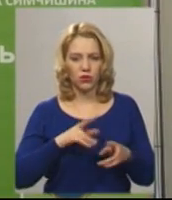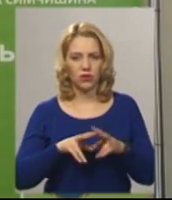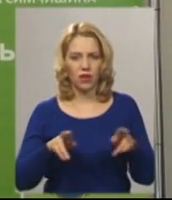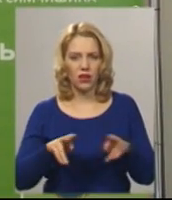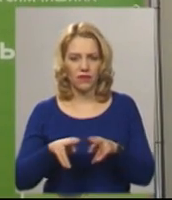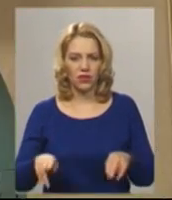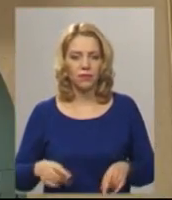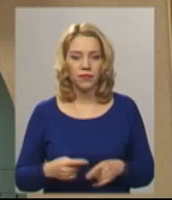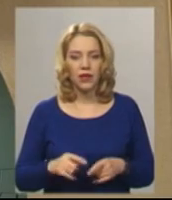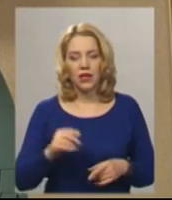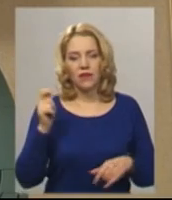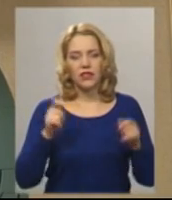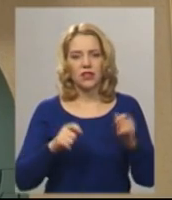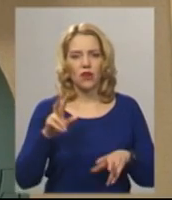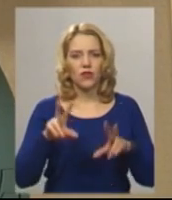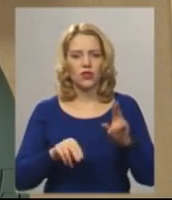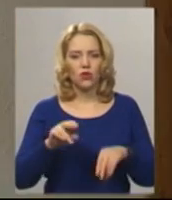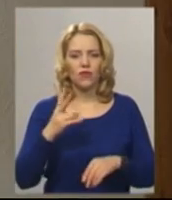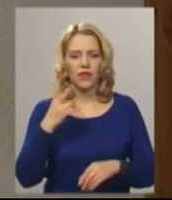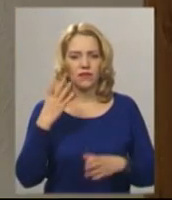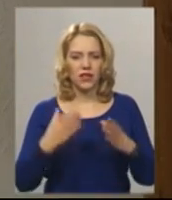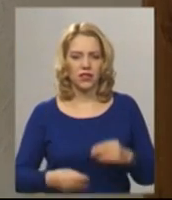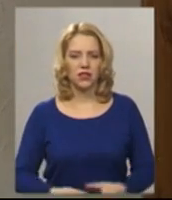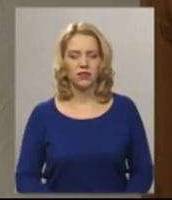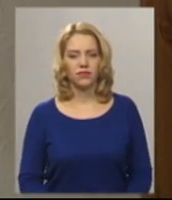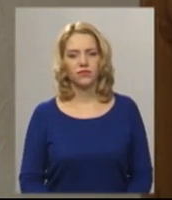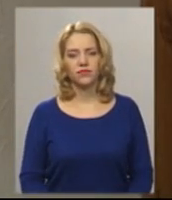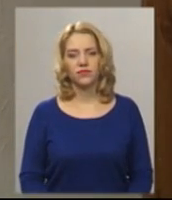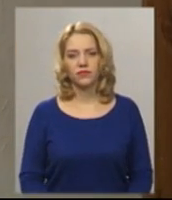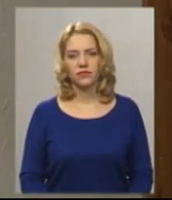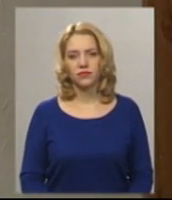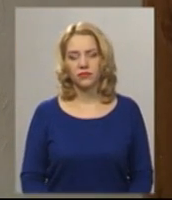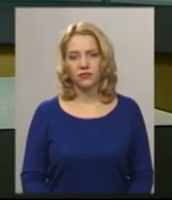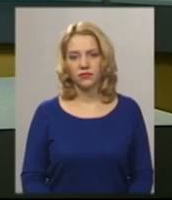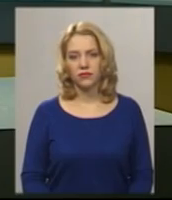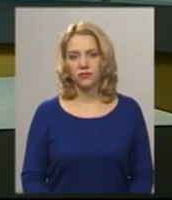Фест розрахований на два дні. Світлана Поробок, Віктор Кривий. Новини на Суспільному. Хмельницький.